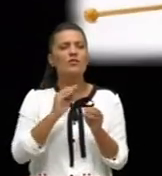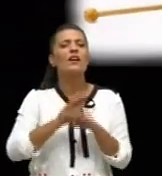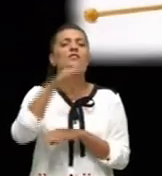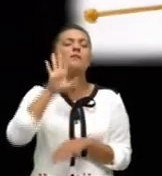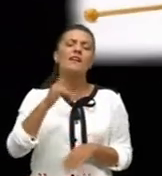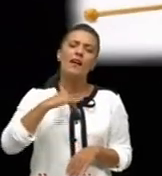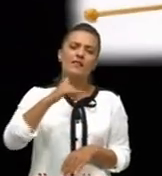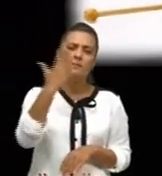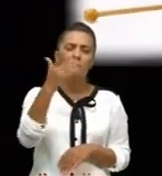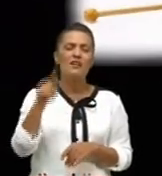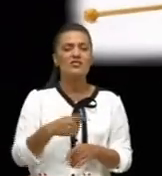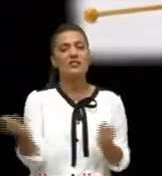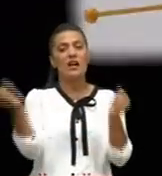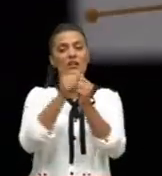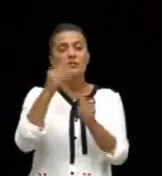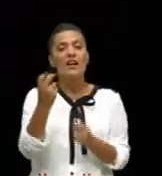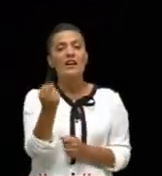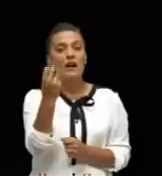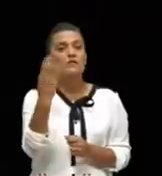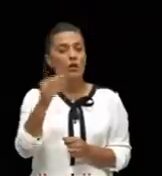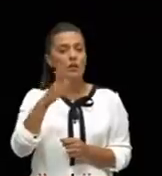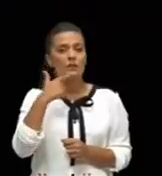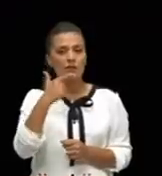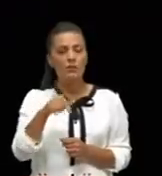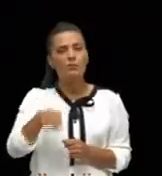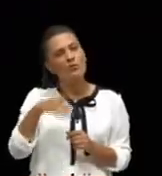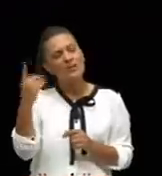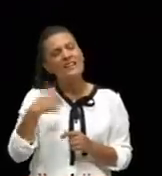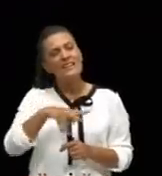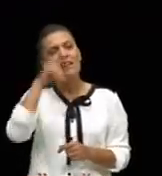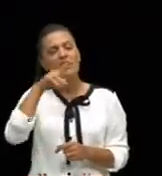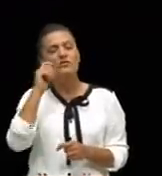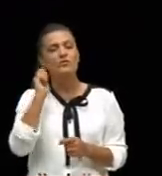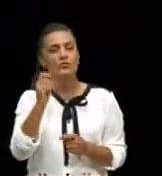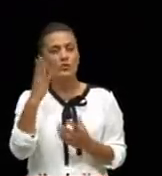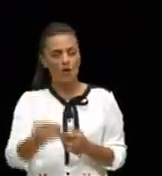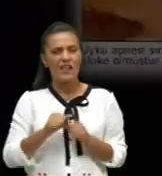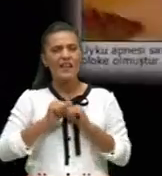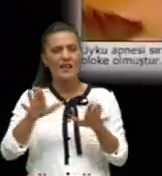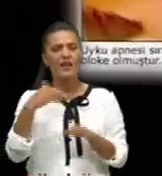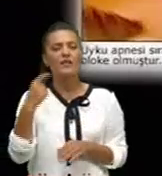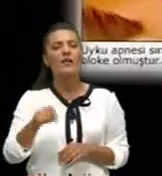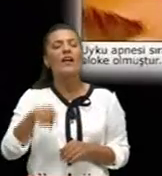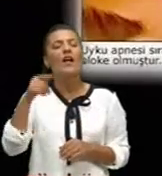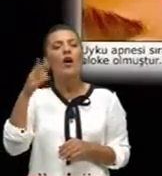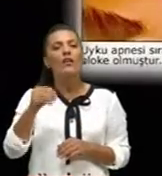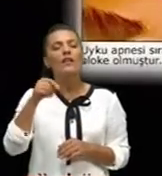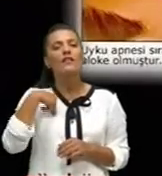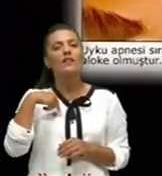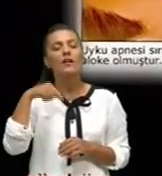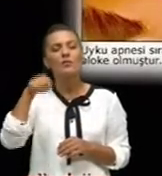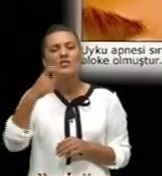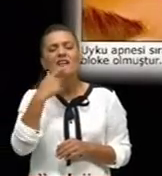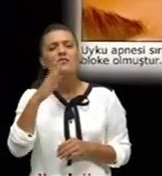yaklaşık 5 katı oranda kanser riski taşıyor. Bu tür nefes alma güçlükleri arasında en yaygın olanı uyku apnesi. Dedik ya,